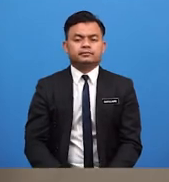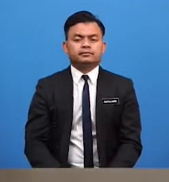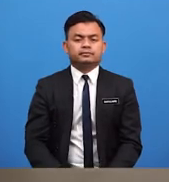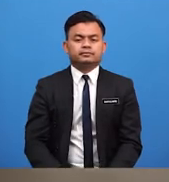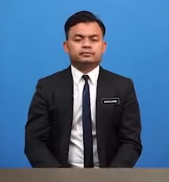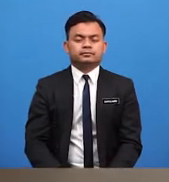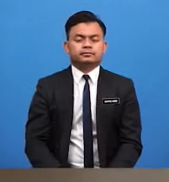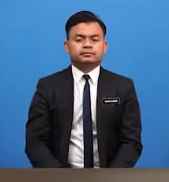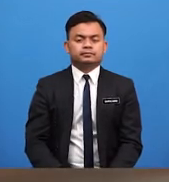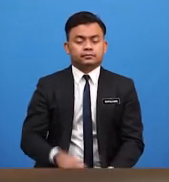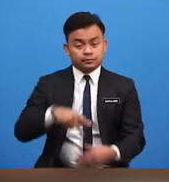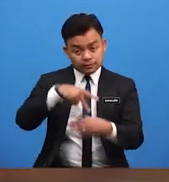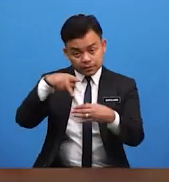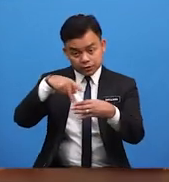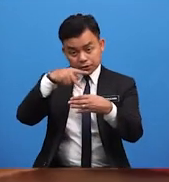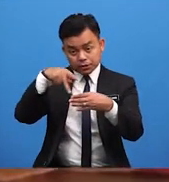Kacau sedikit.